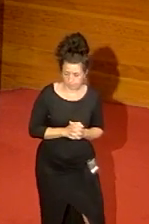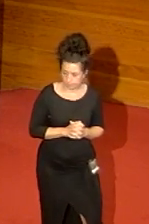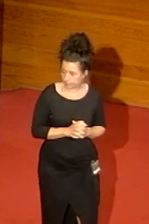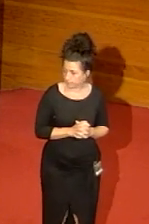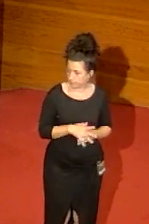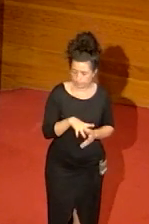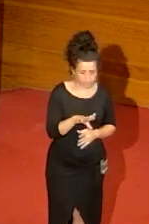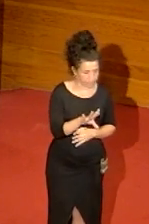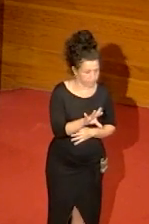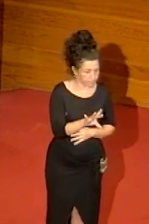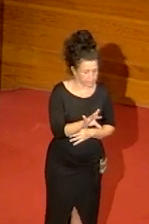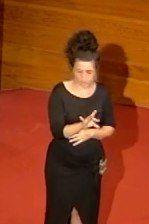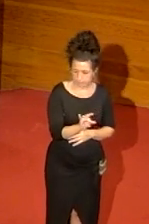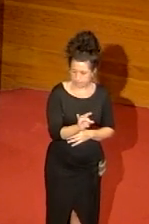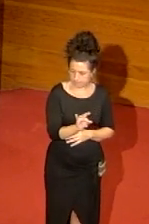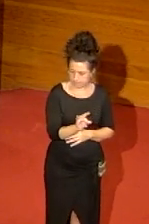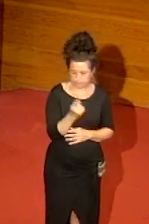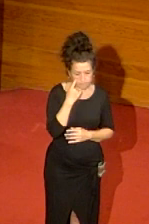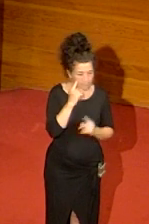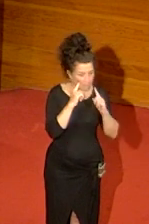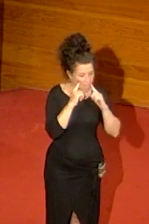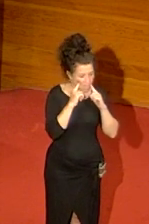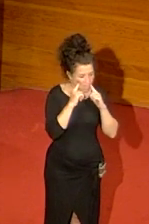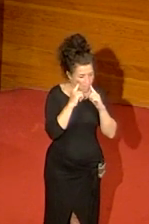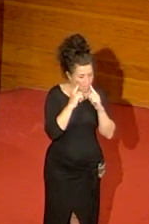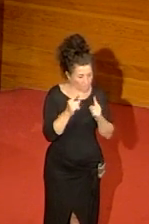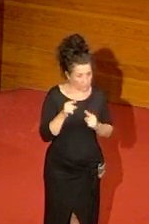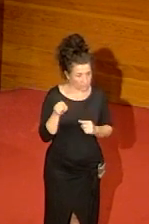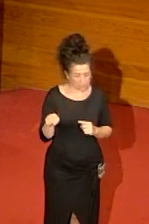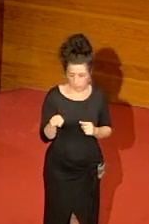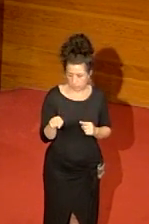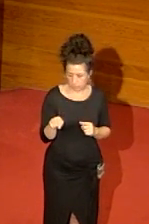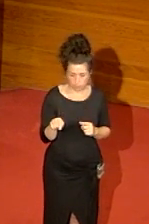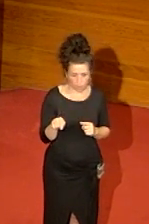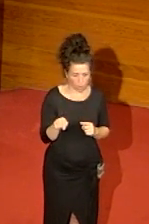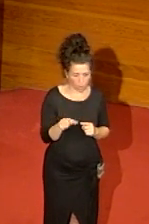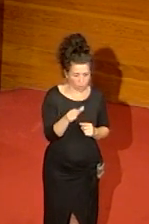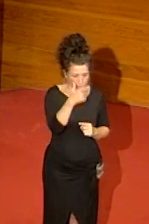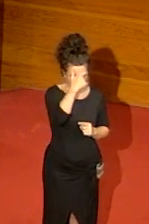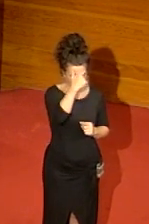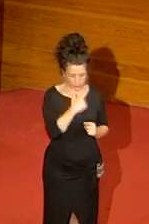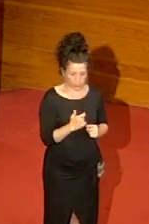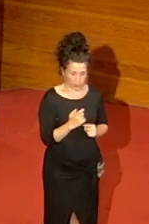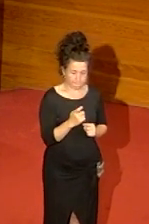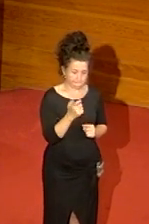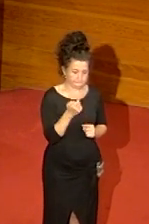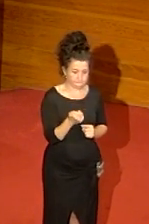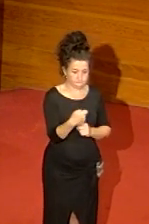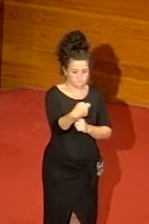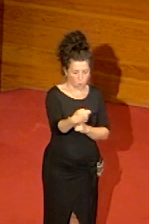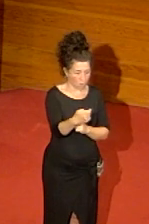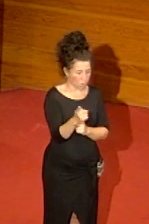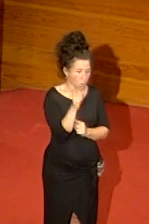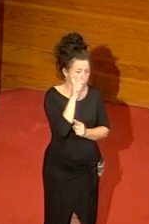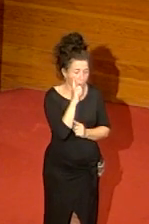Bai. Bueno, ba, kasu honetan formatu vertikal hau erabiliz, ez hau da, mugikorrean ikusteko formatu hori erabiliz, ba, egin